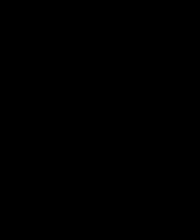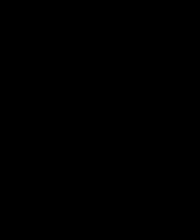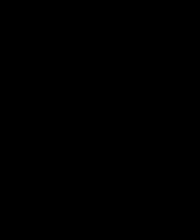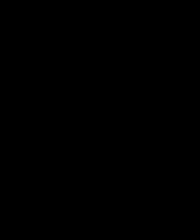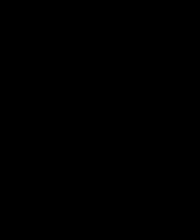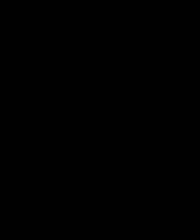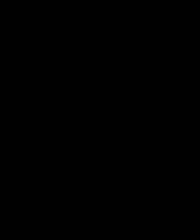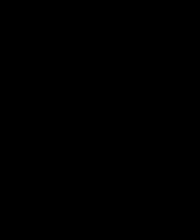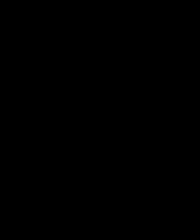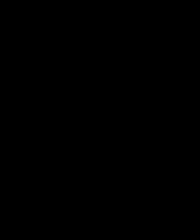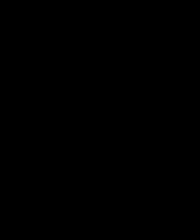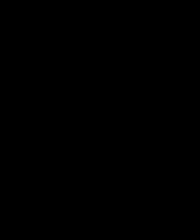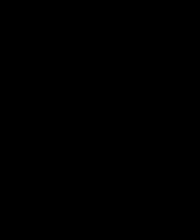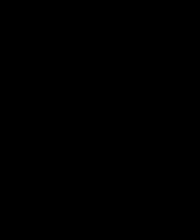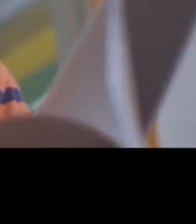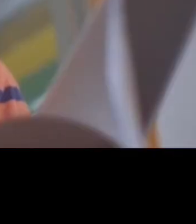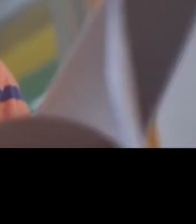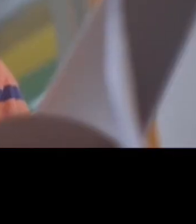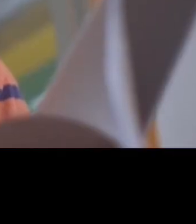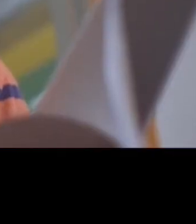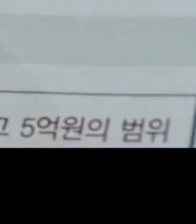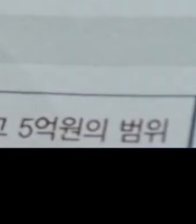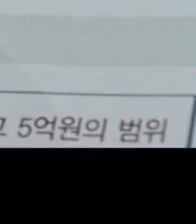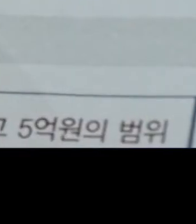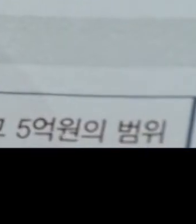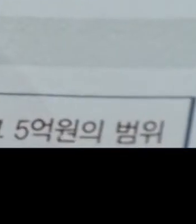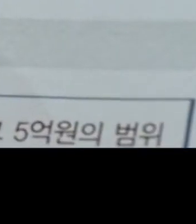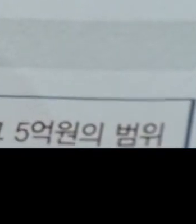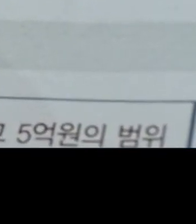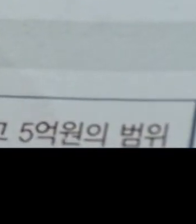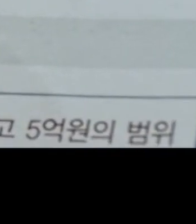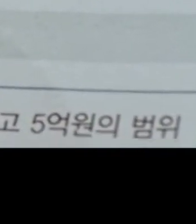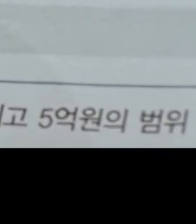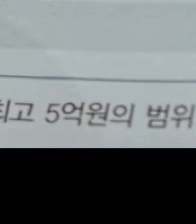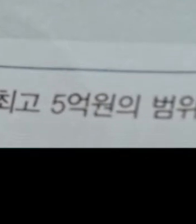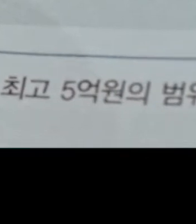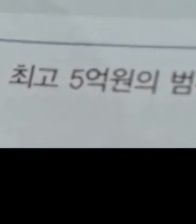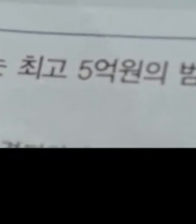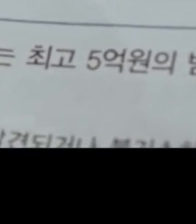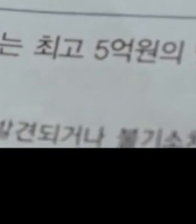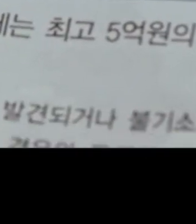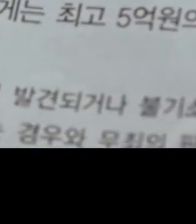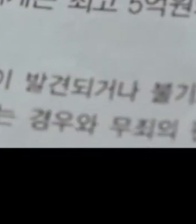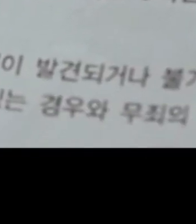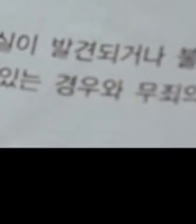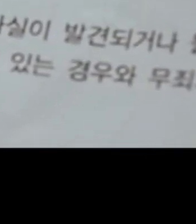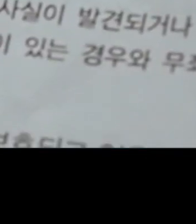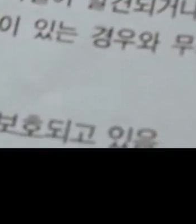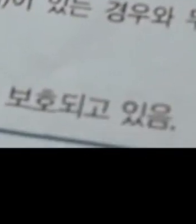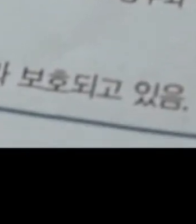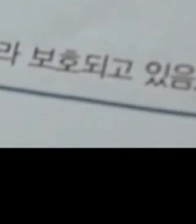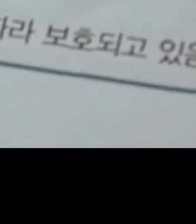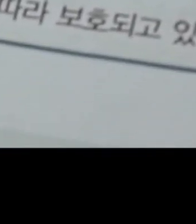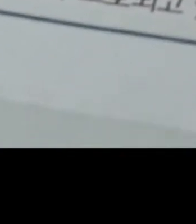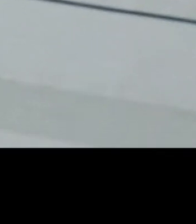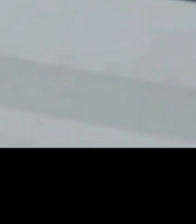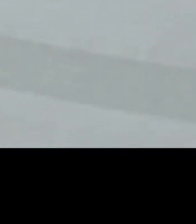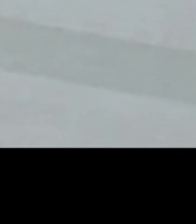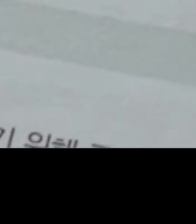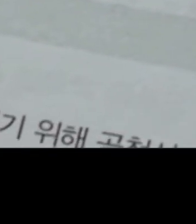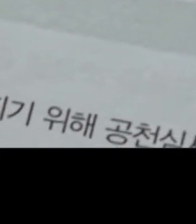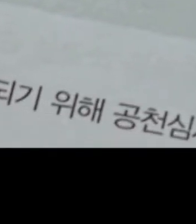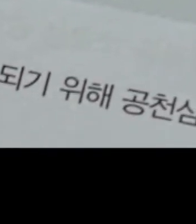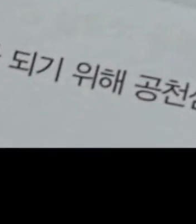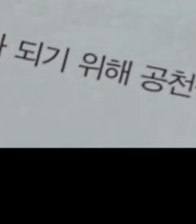뜬다. 공명선거. 1번 예선이 자료집을 살펴보는데 선거범죄 신고 포상금 지급